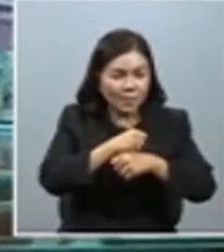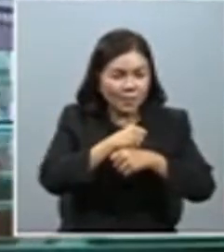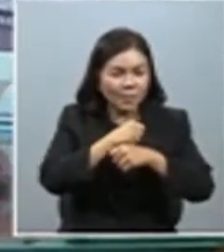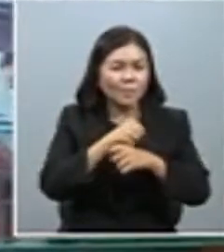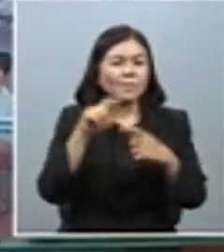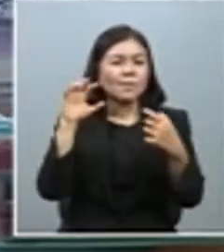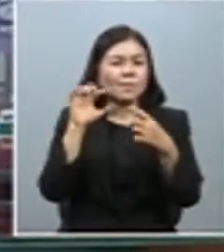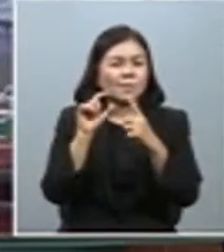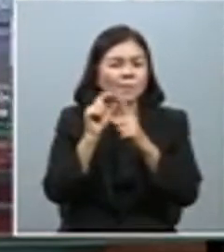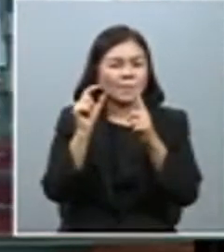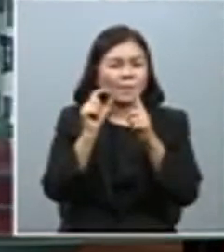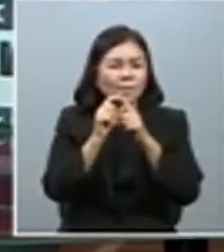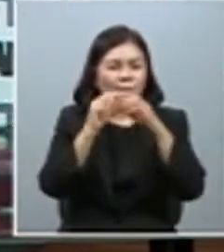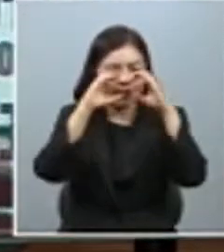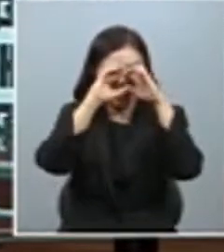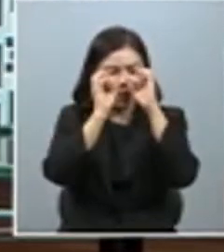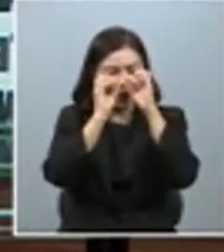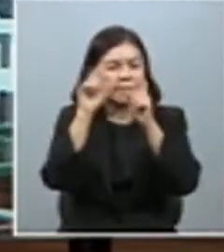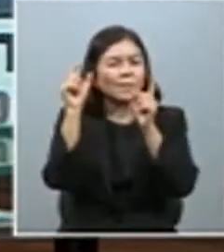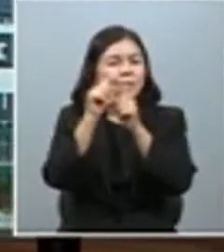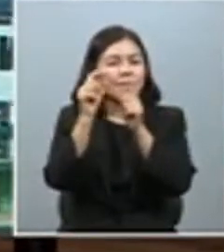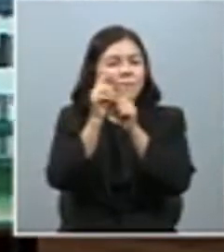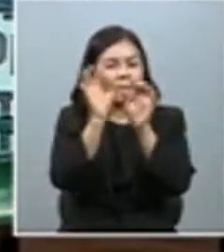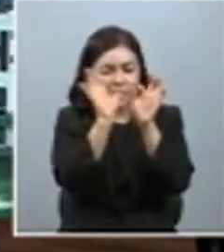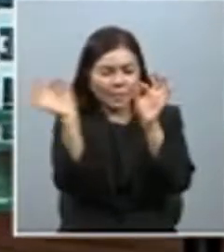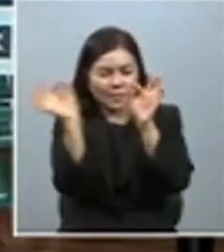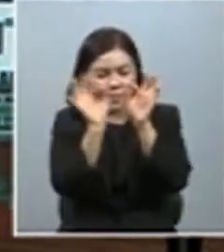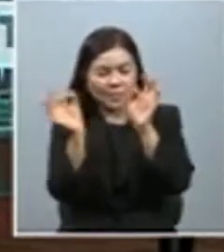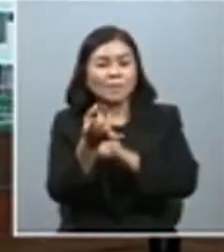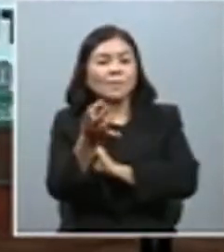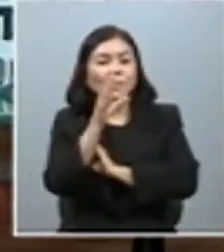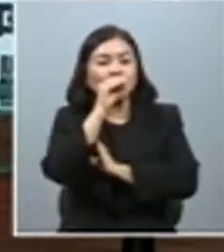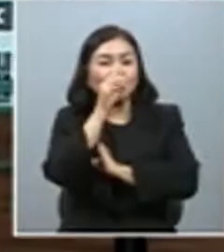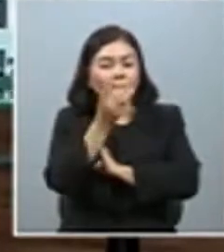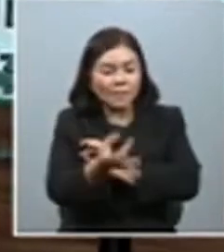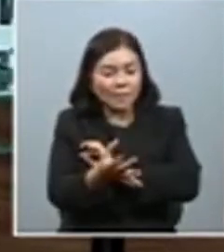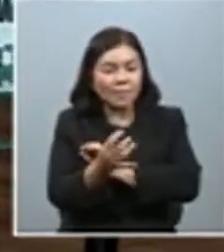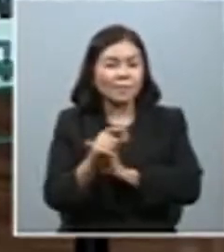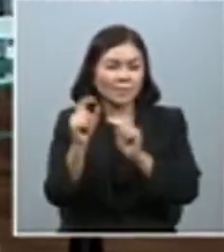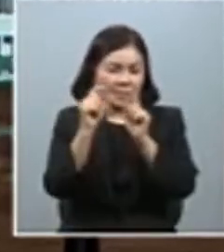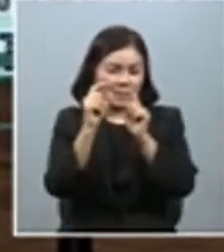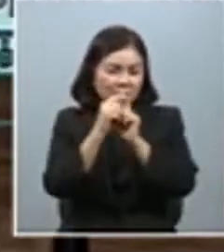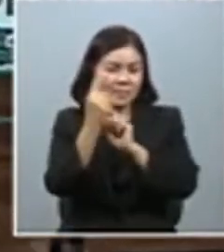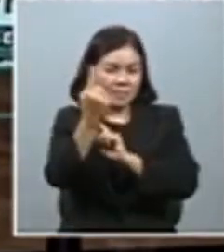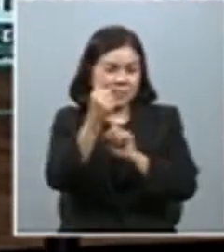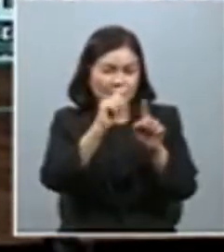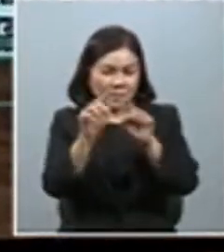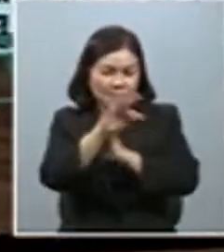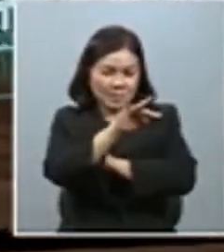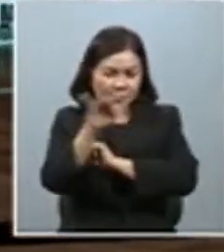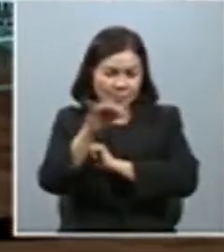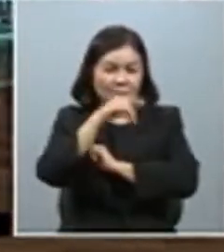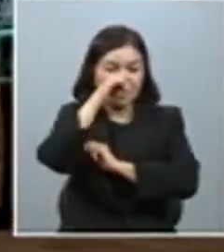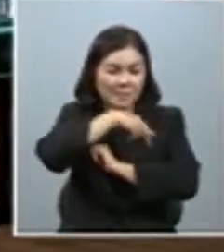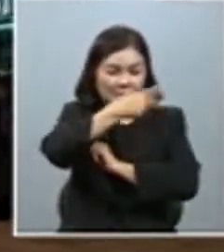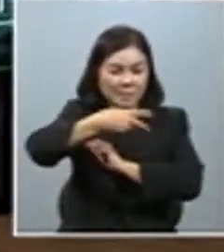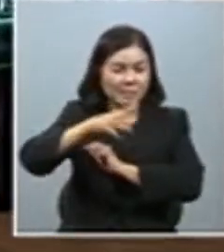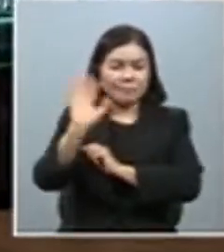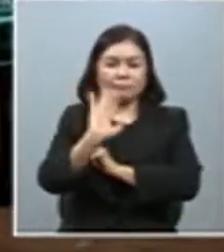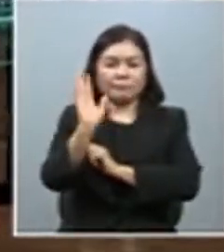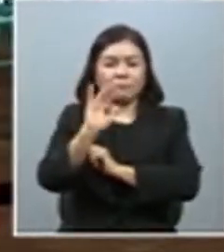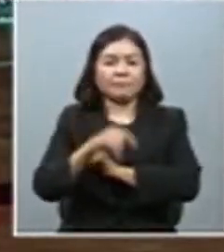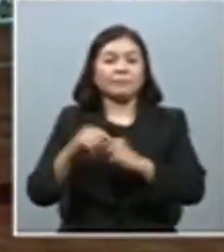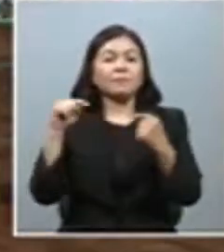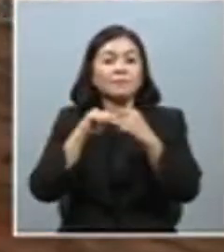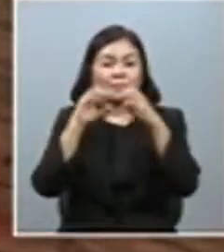คู่ว่าอะไรตอบมาเฉพาะหอนกคู่ตัวอื่นไม่ต้องนะจ๊ะแล้วก็มาลุ้น